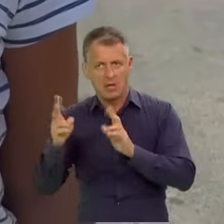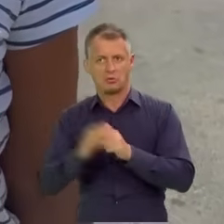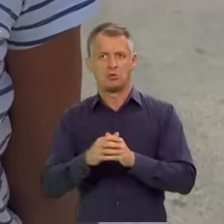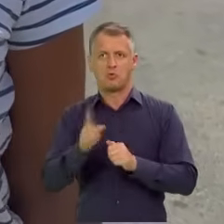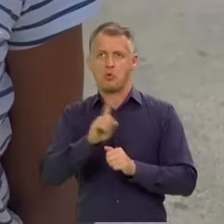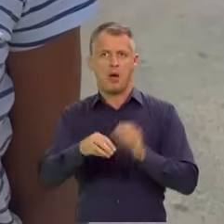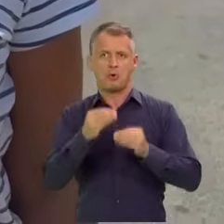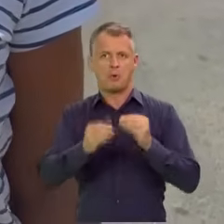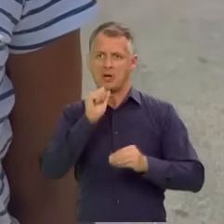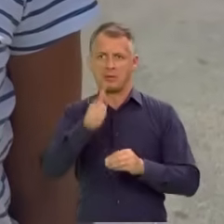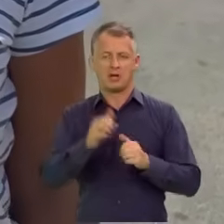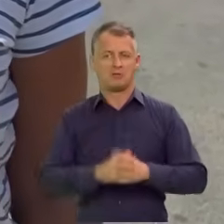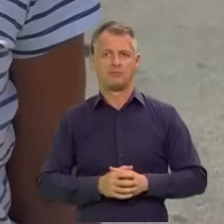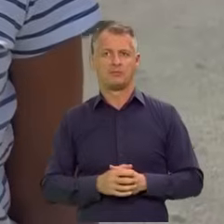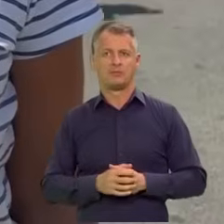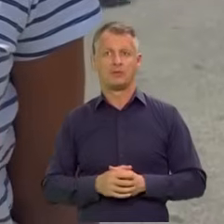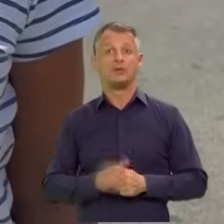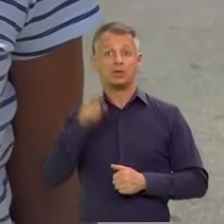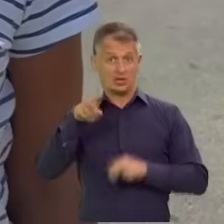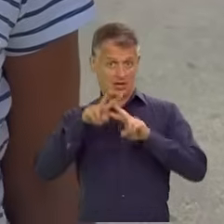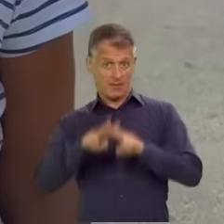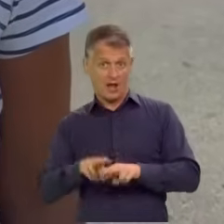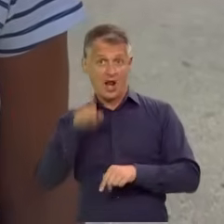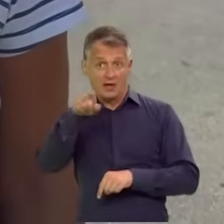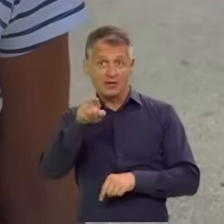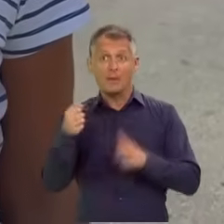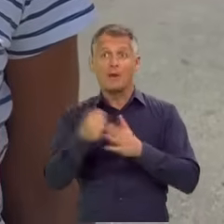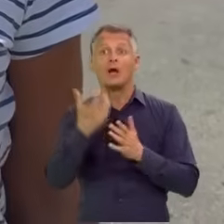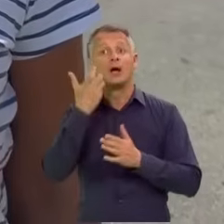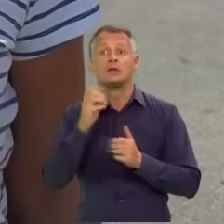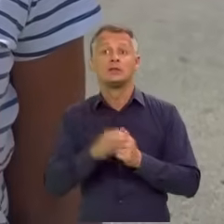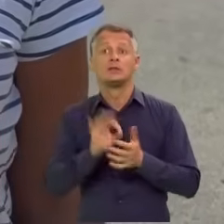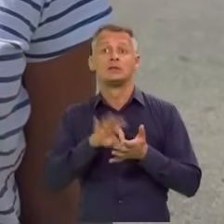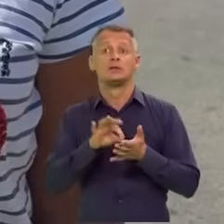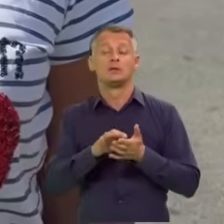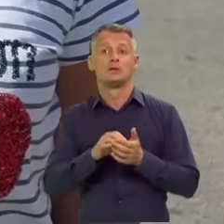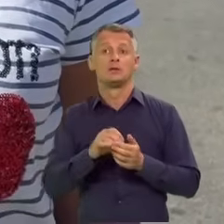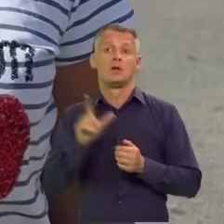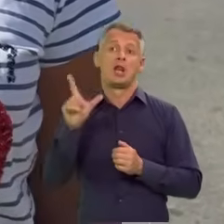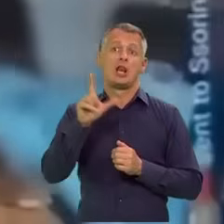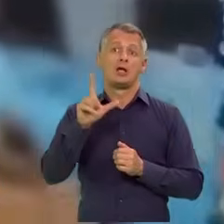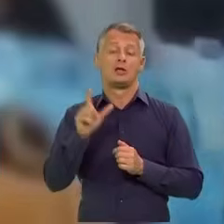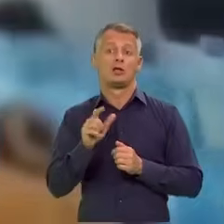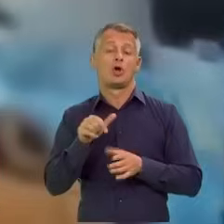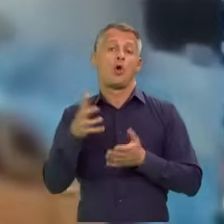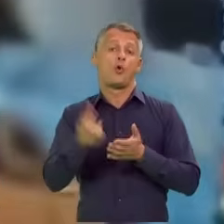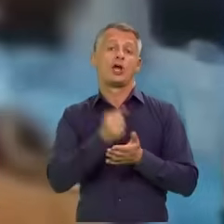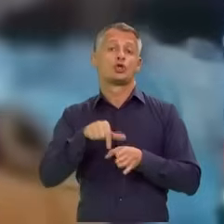N-am probleme. Și rămâne până când rămâne? Până luni ce o duce în centru.